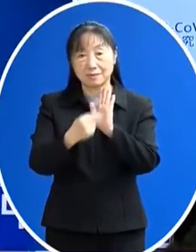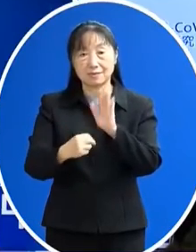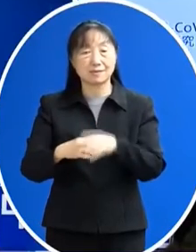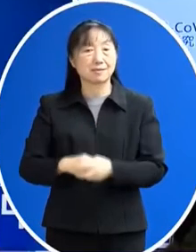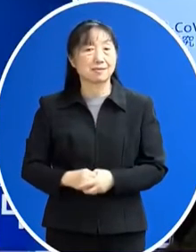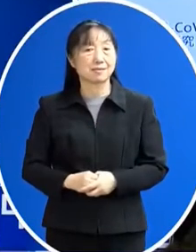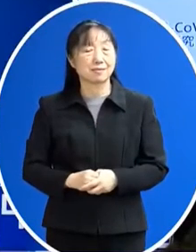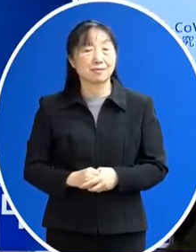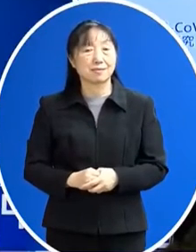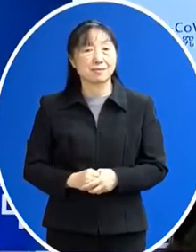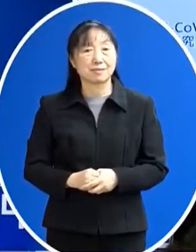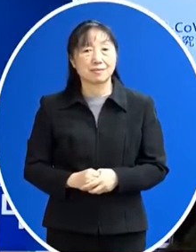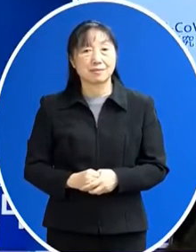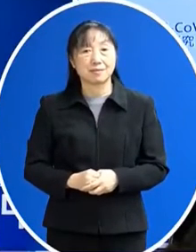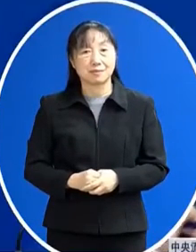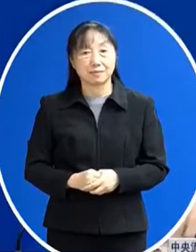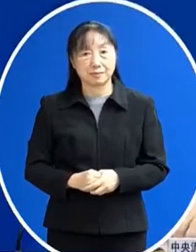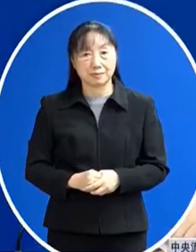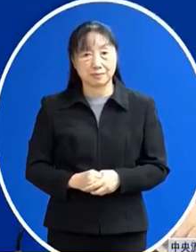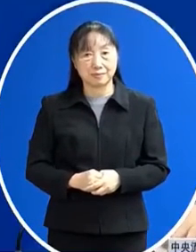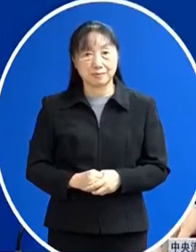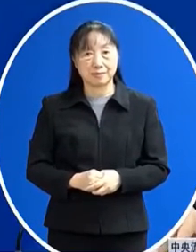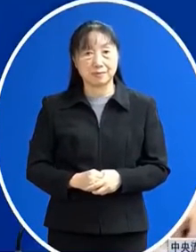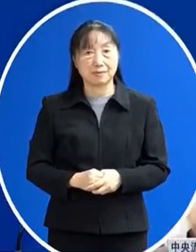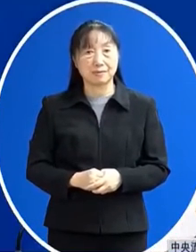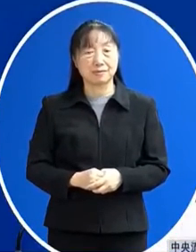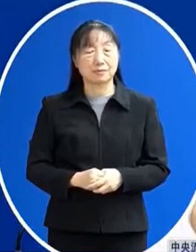再说明一下。